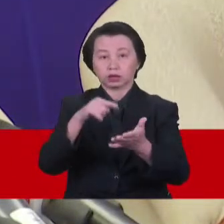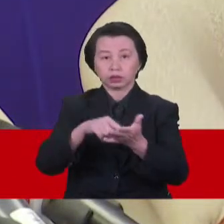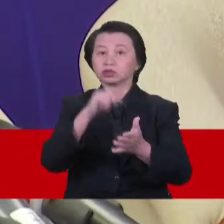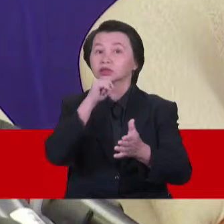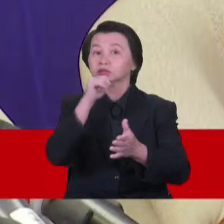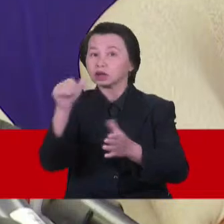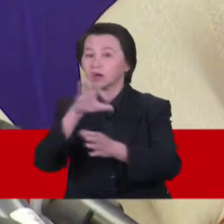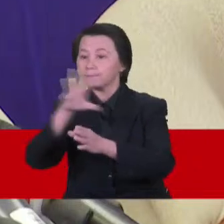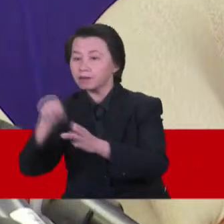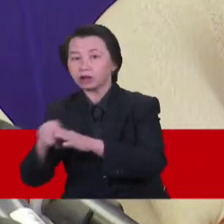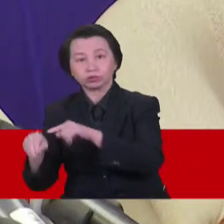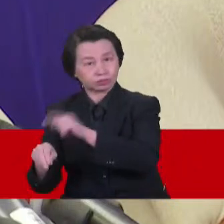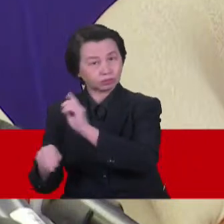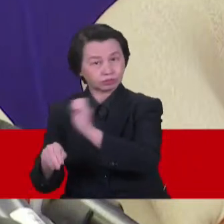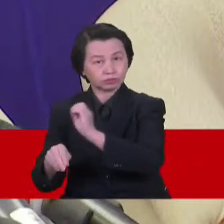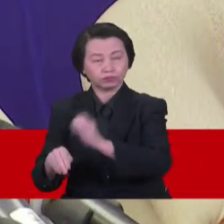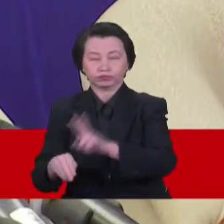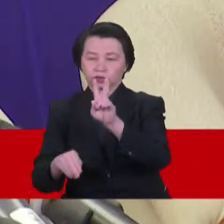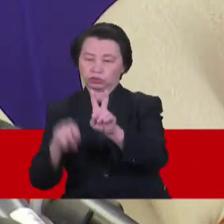termasuk yang